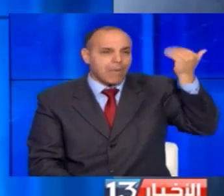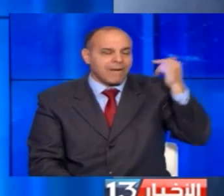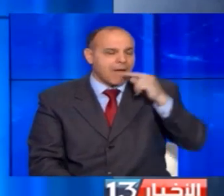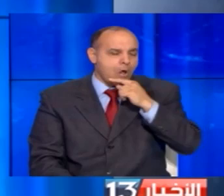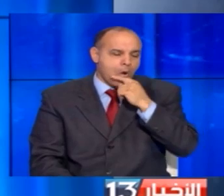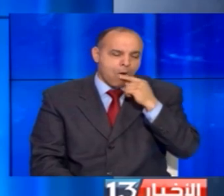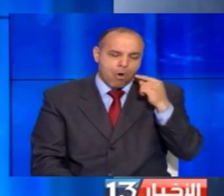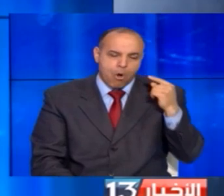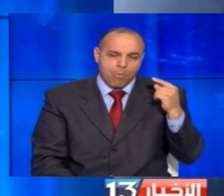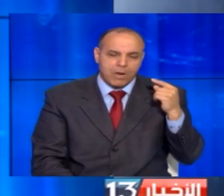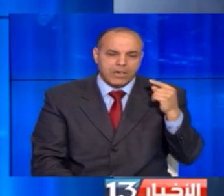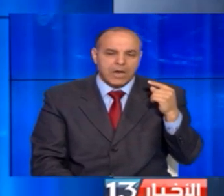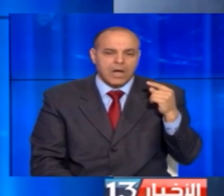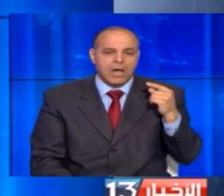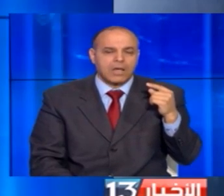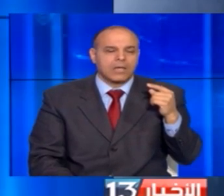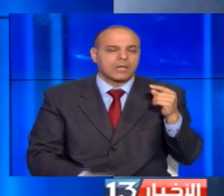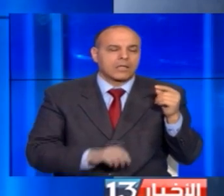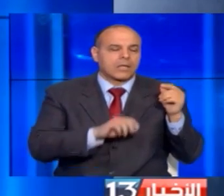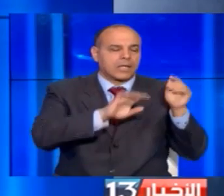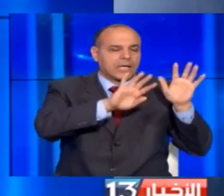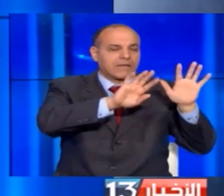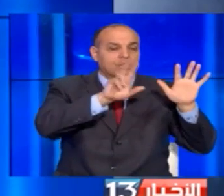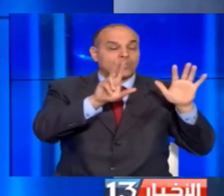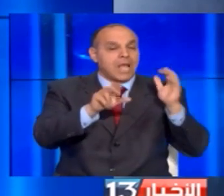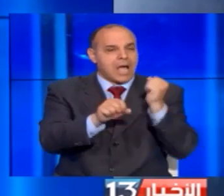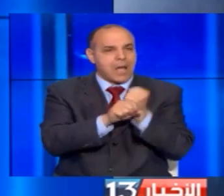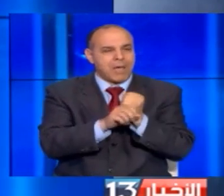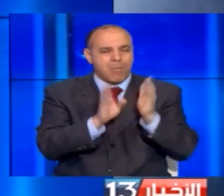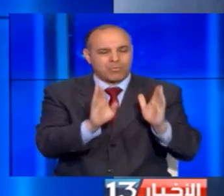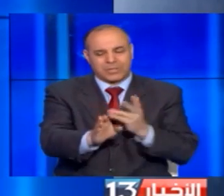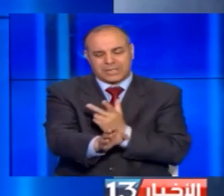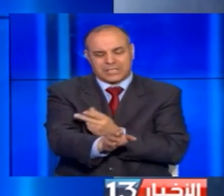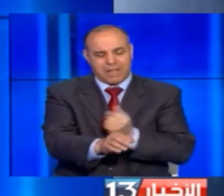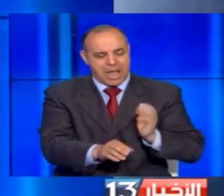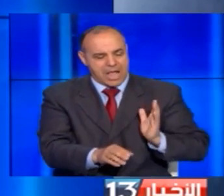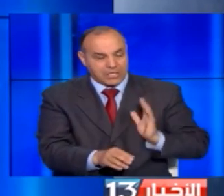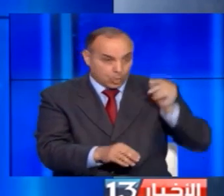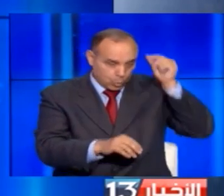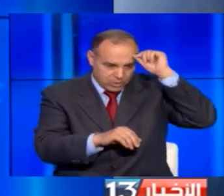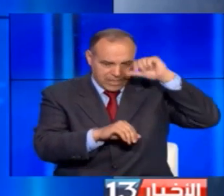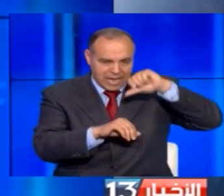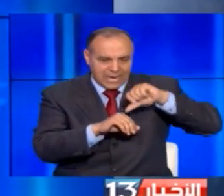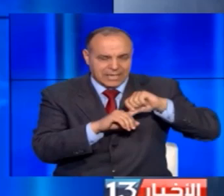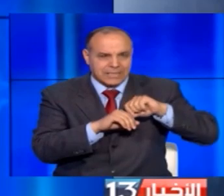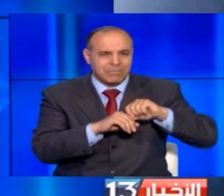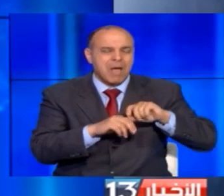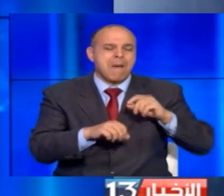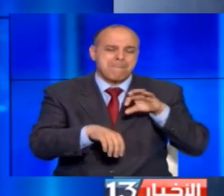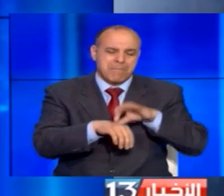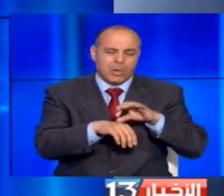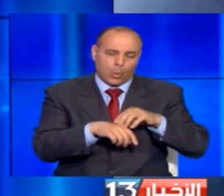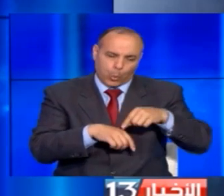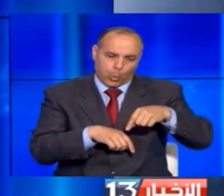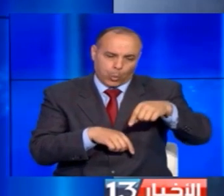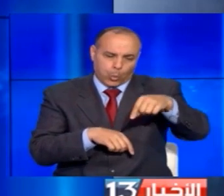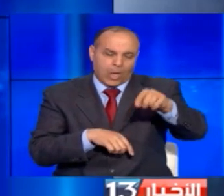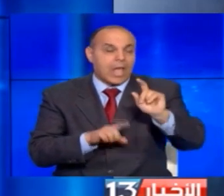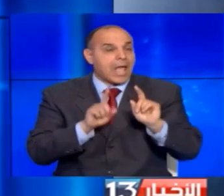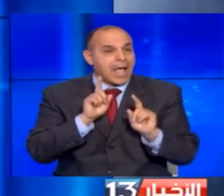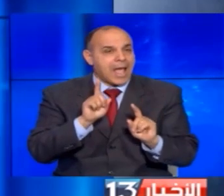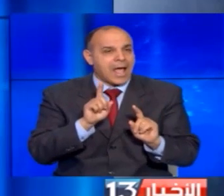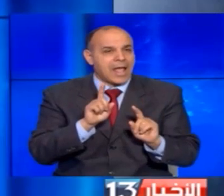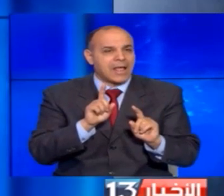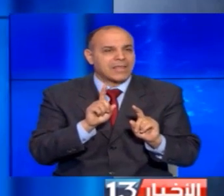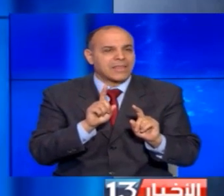عمر يناهز 98 عاما في المستشفى العسكري بتونس العاصمة بعد صراع مع المرض على أن